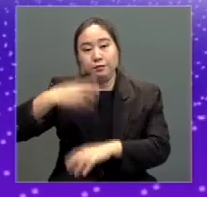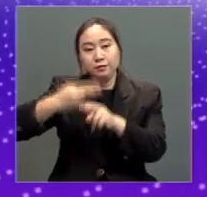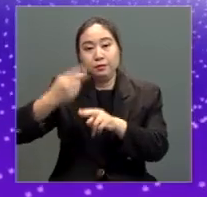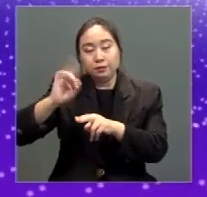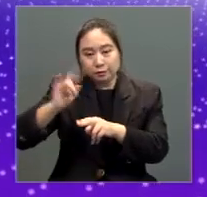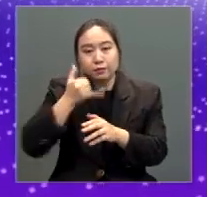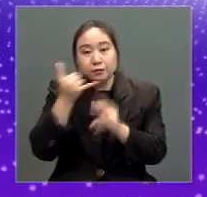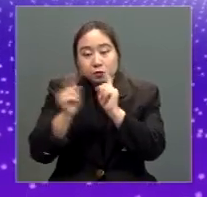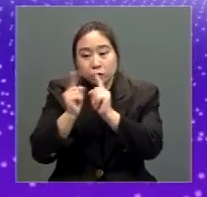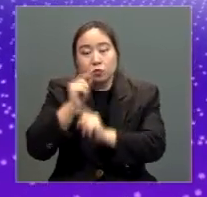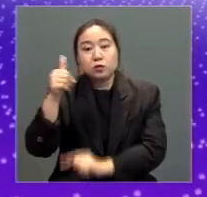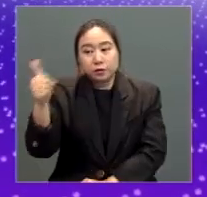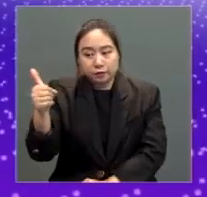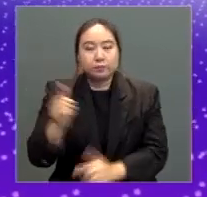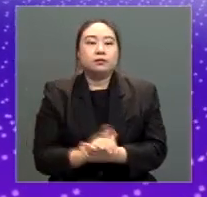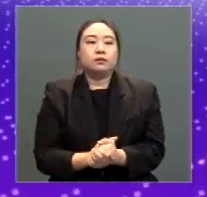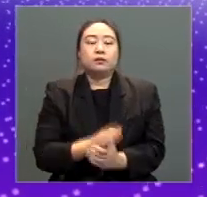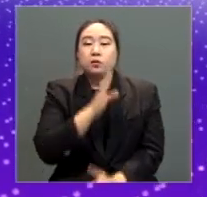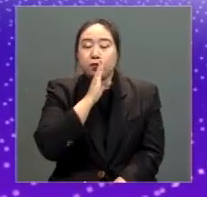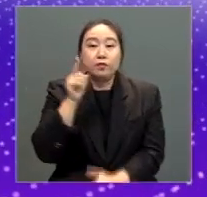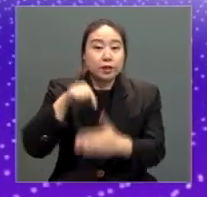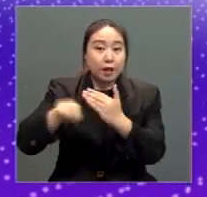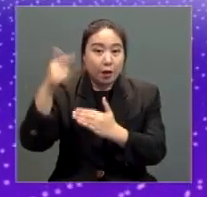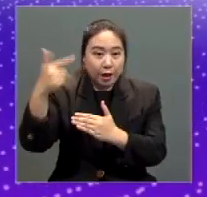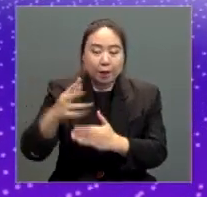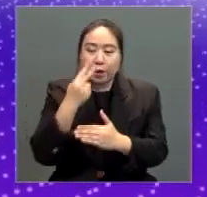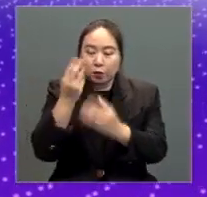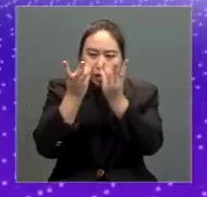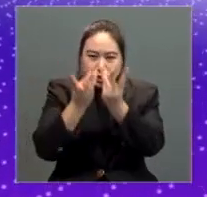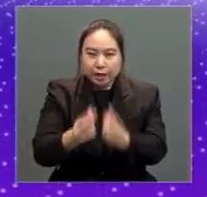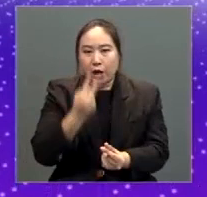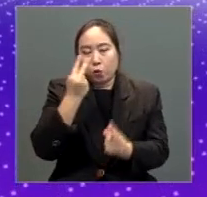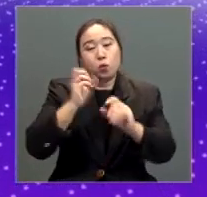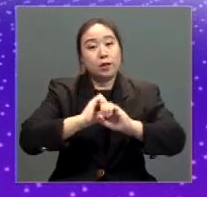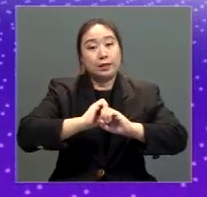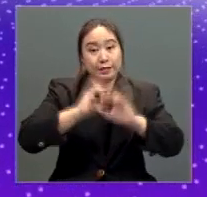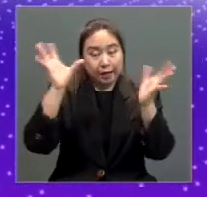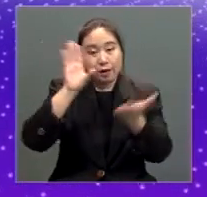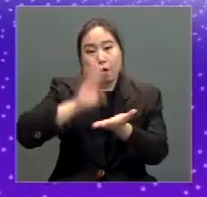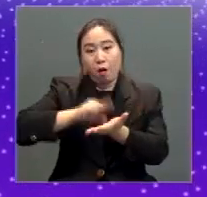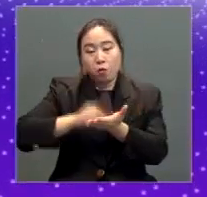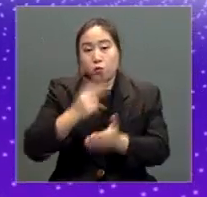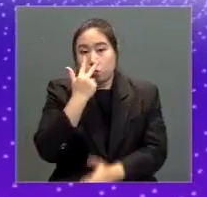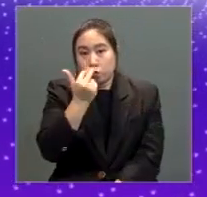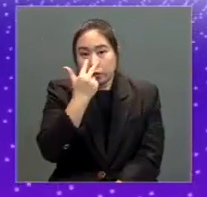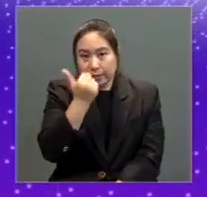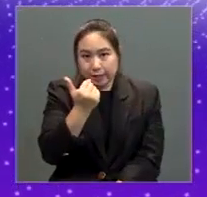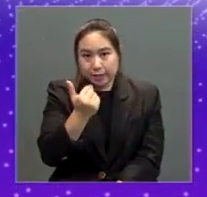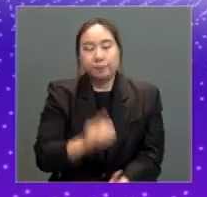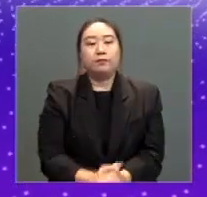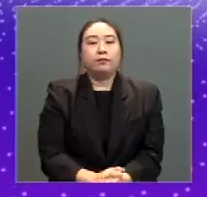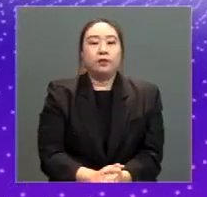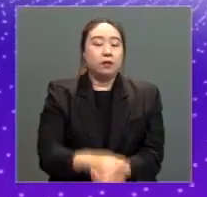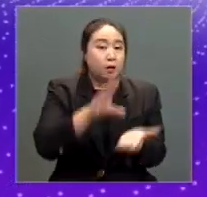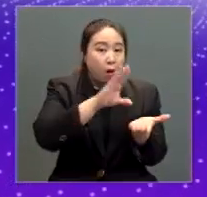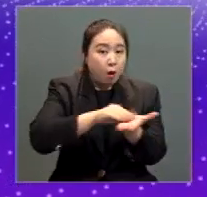ต่อได้นะคะซึ่งพอเข้าไปแล้วเนี่ยไปดูรายละเอียดให้ชัดเจนดูข้อมูลให้ดีๆนะคะตรวจสอ